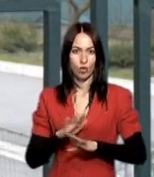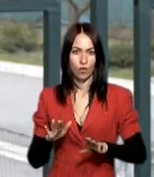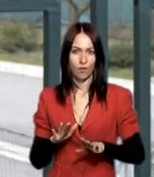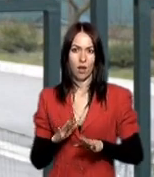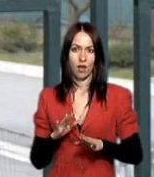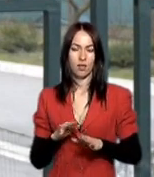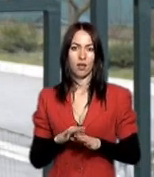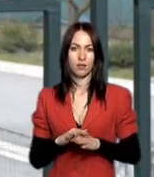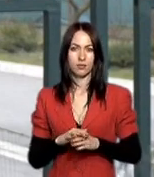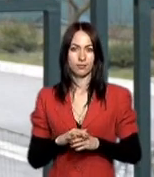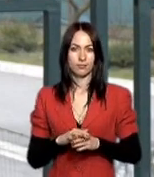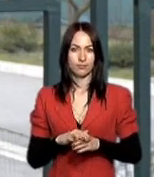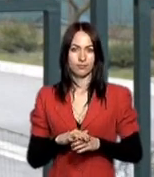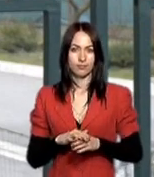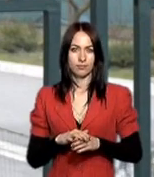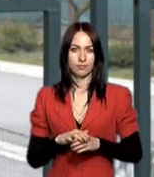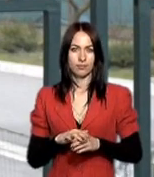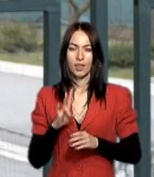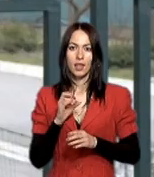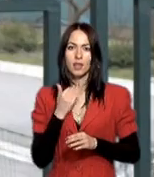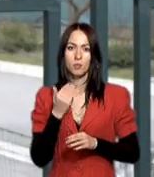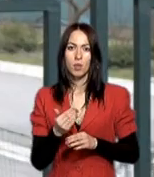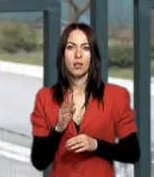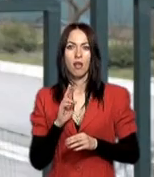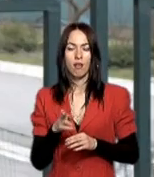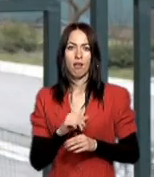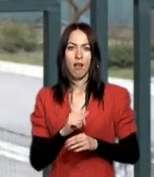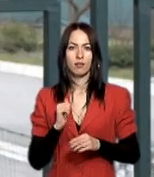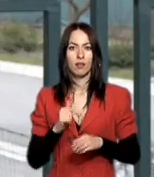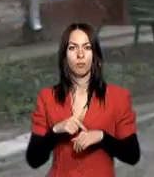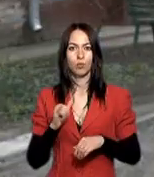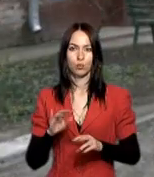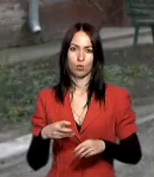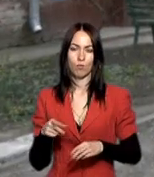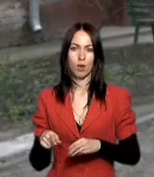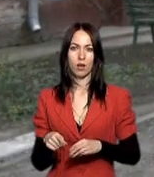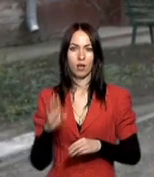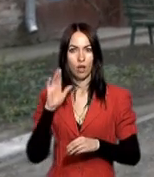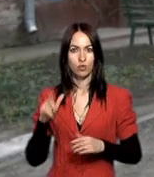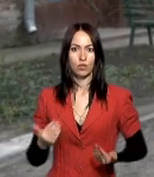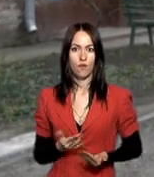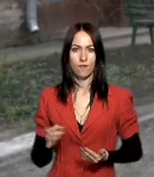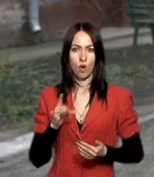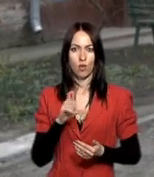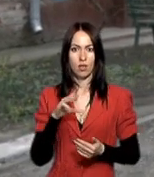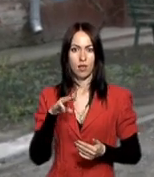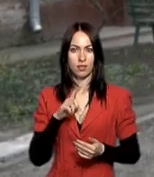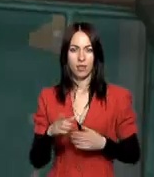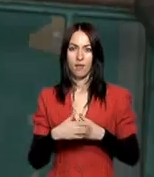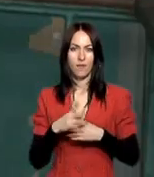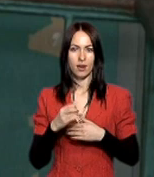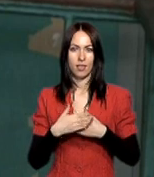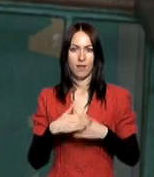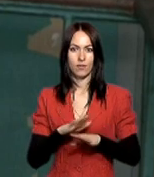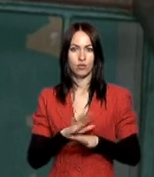зателефонувала та не спитала, як самопочуття у собаки. Чоловік мешкає в районі ХТЗ, двері не